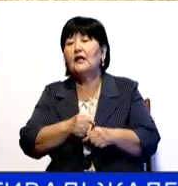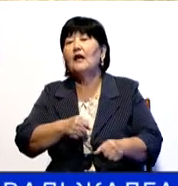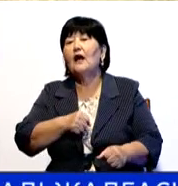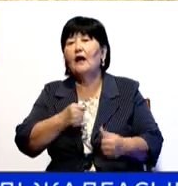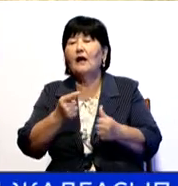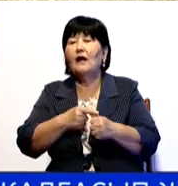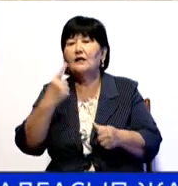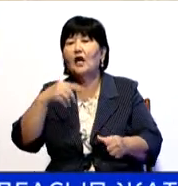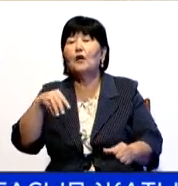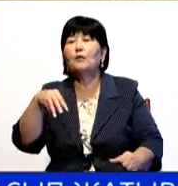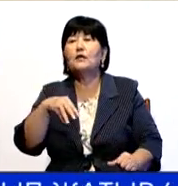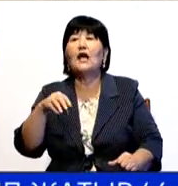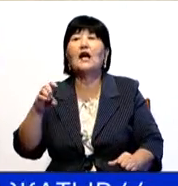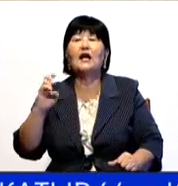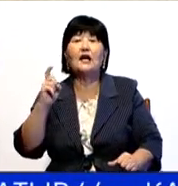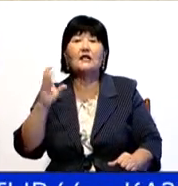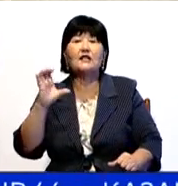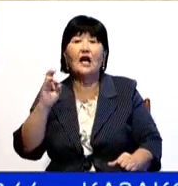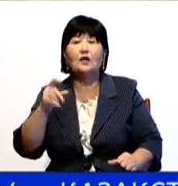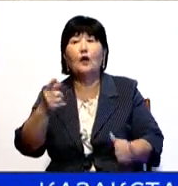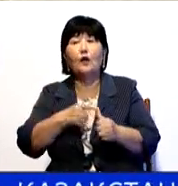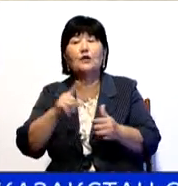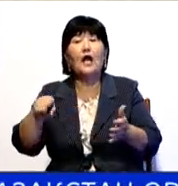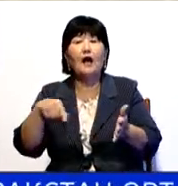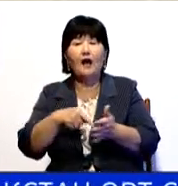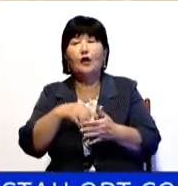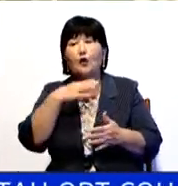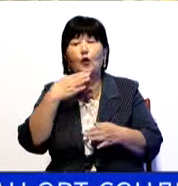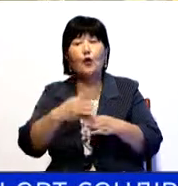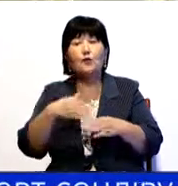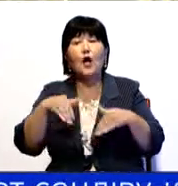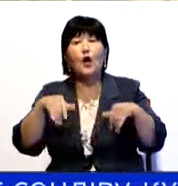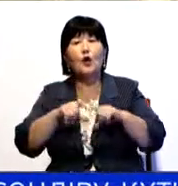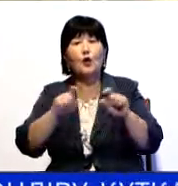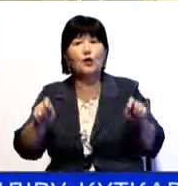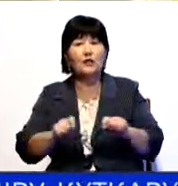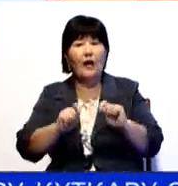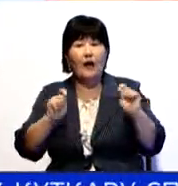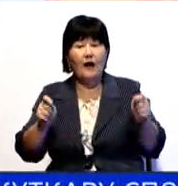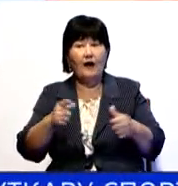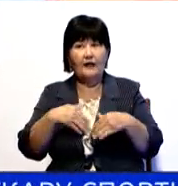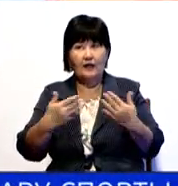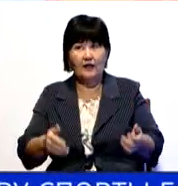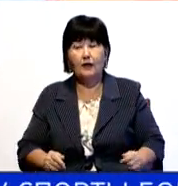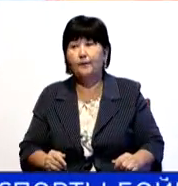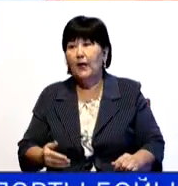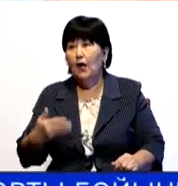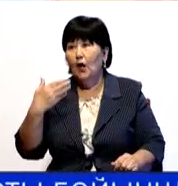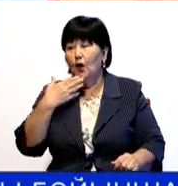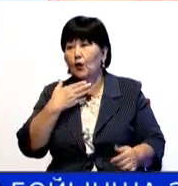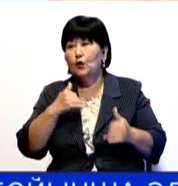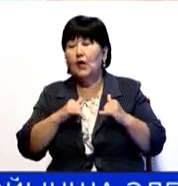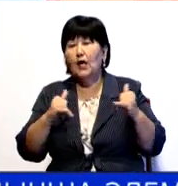адам Мұстахым Ықсанов болатын. Қазір ол кісінің атымен қаладағы көп салалы колледж аталады. Күріш өнімін ұлғайту жөнінде, көбейту